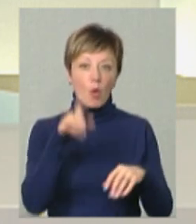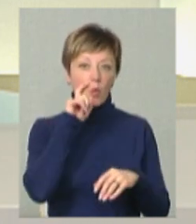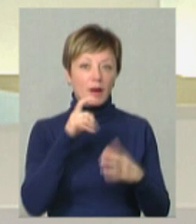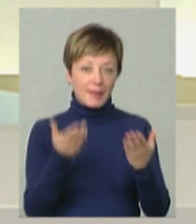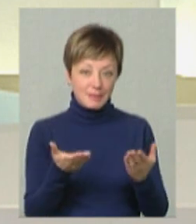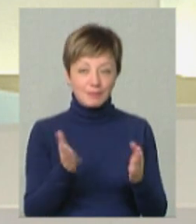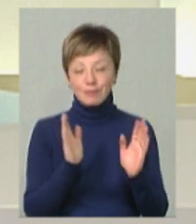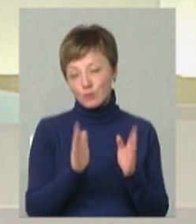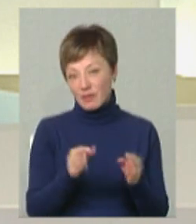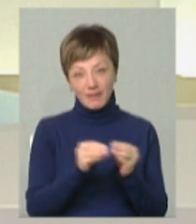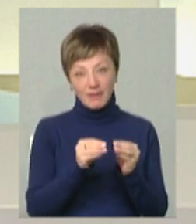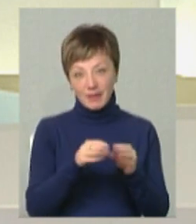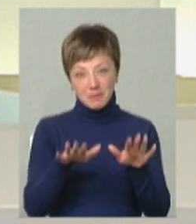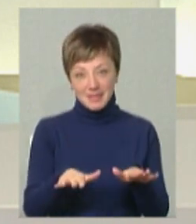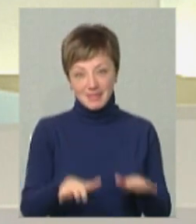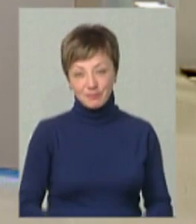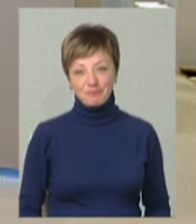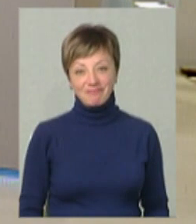український, тому буде на тому ж місці.